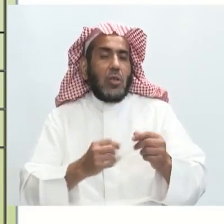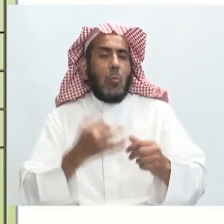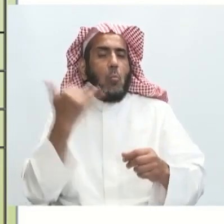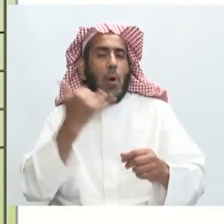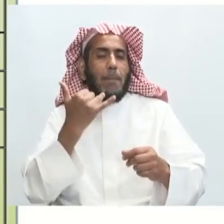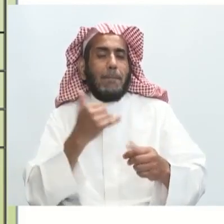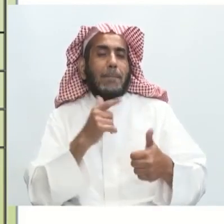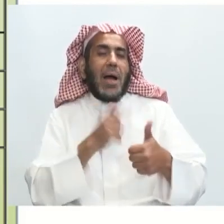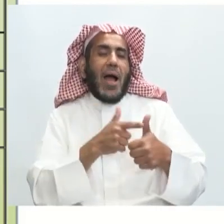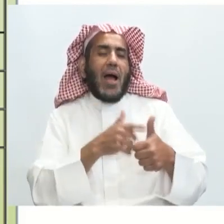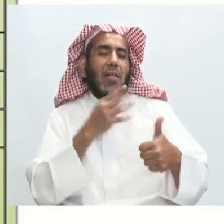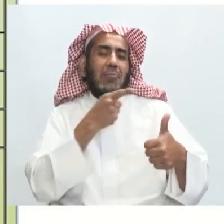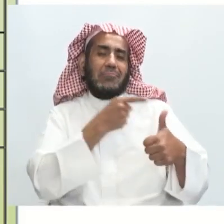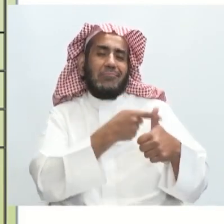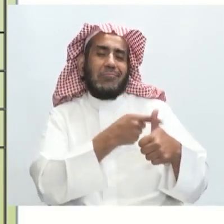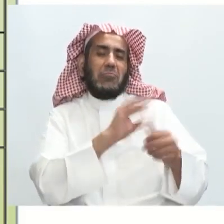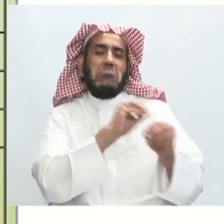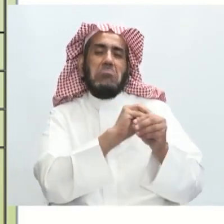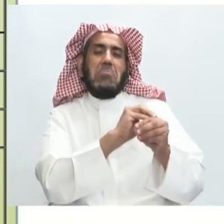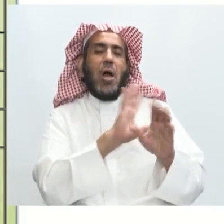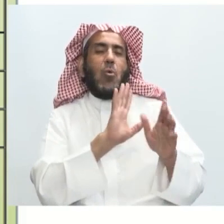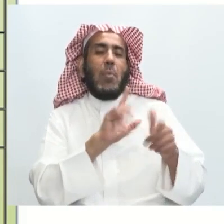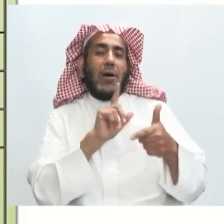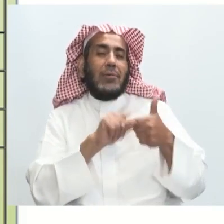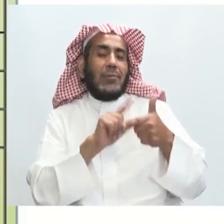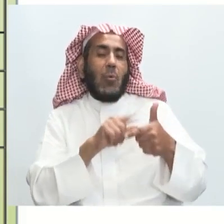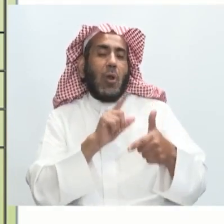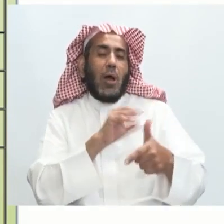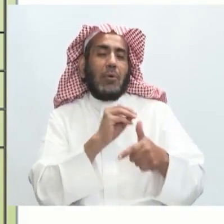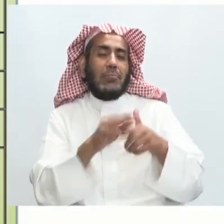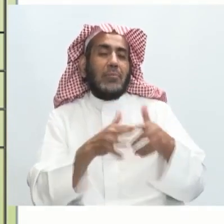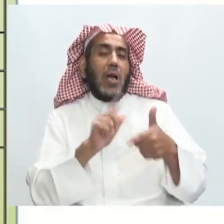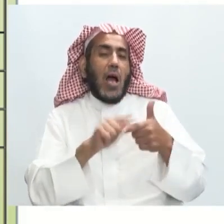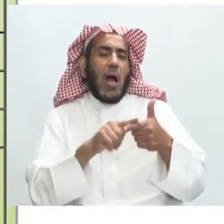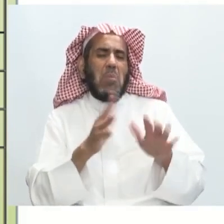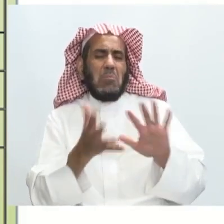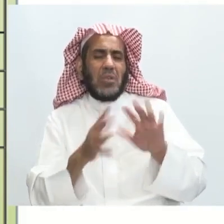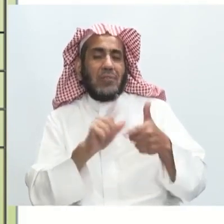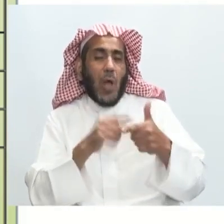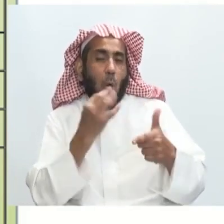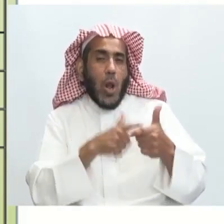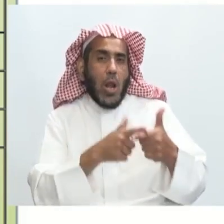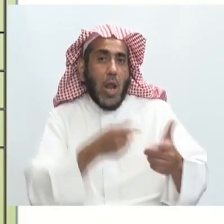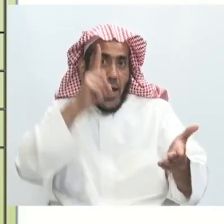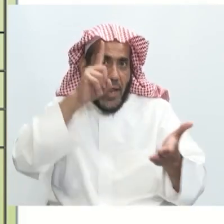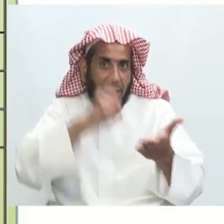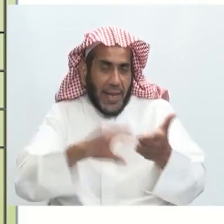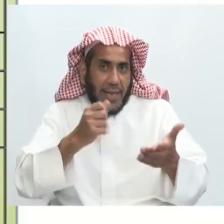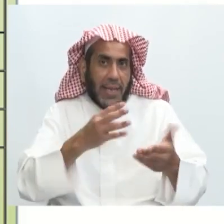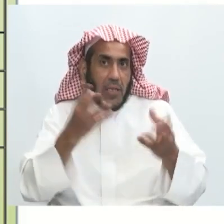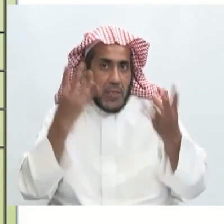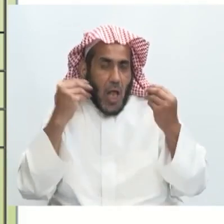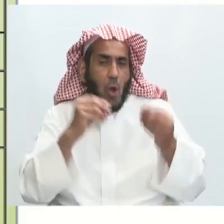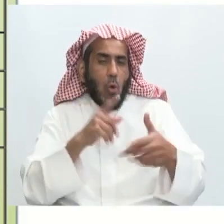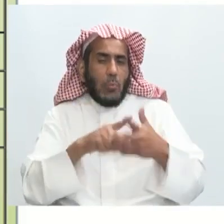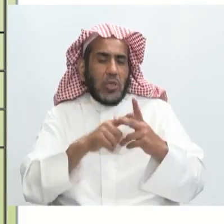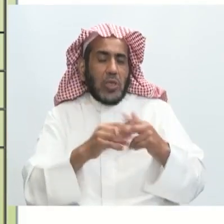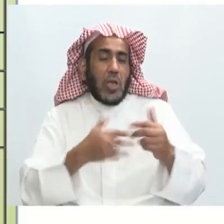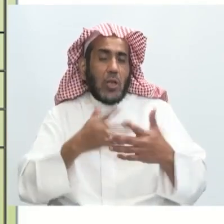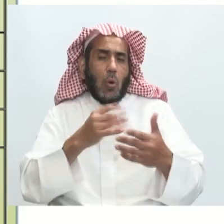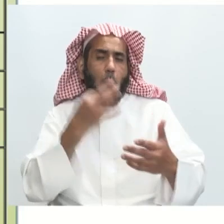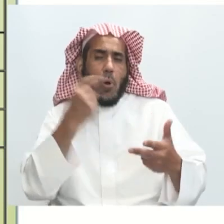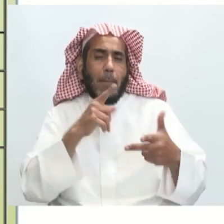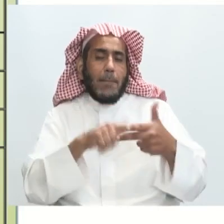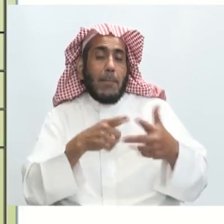هذا لخالي الذهن تعطيه فقط المعلومه او الخبر اما المتردد فتقول ان تعلم التقنيه الحديث